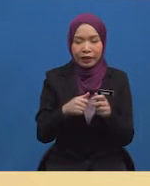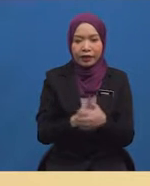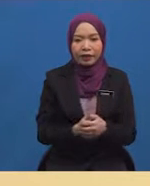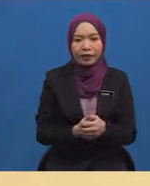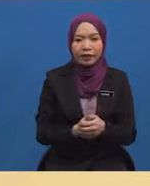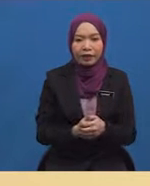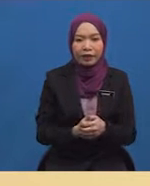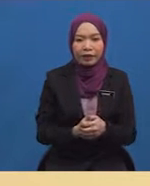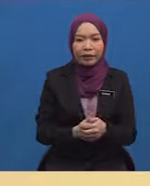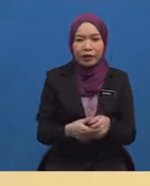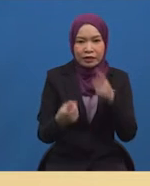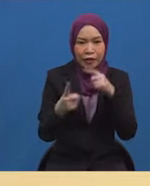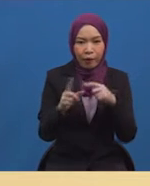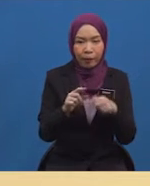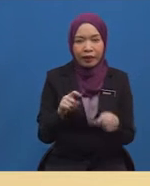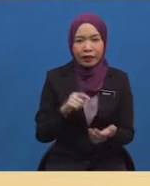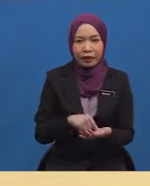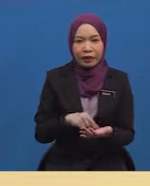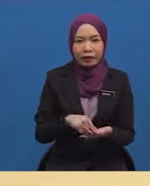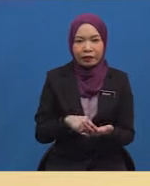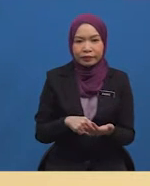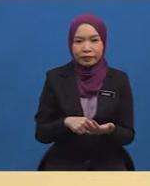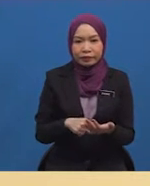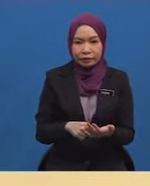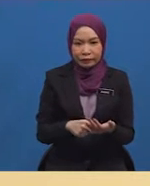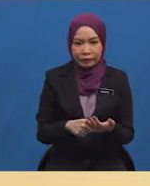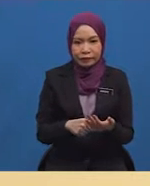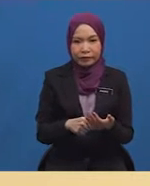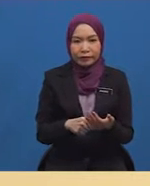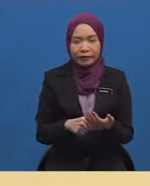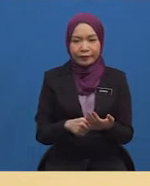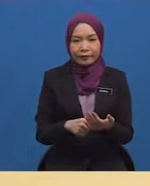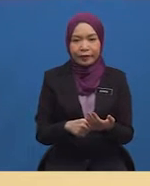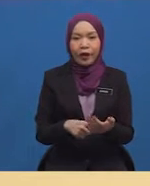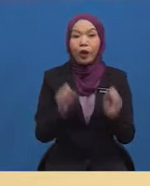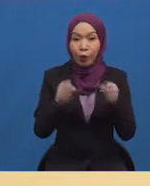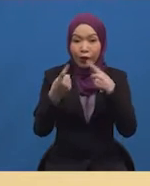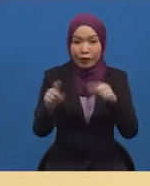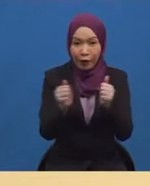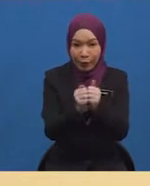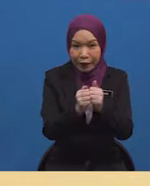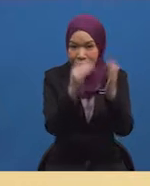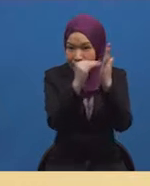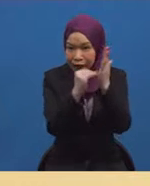adalah soalan aras rendah, maka memadai jika anda hanya senaraikan jawapan.